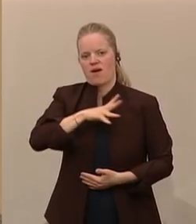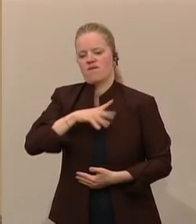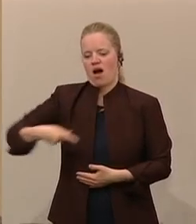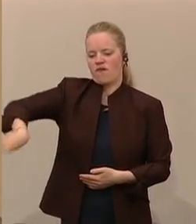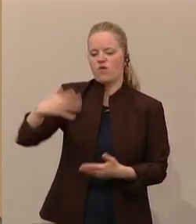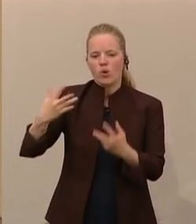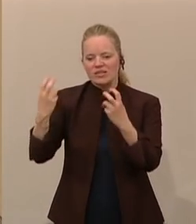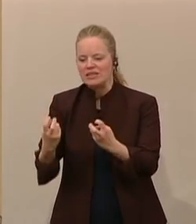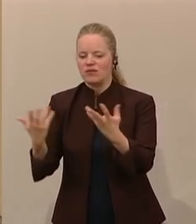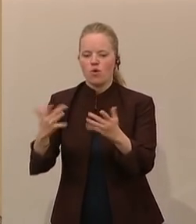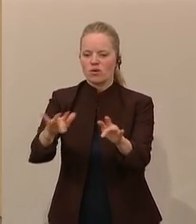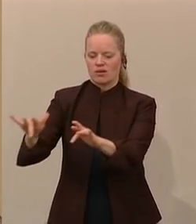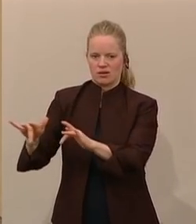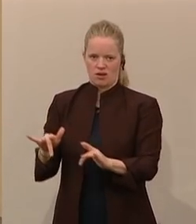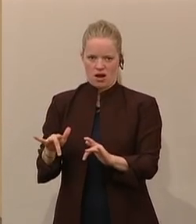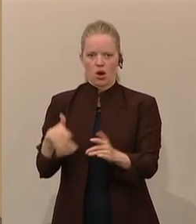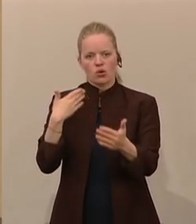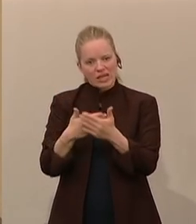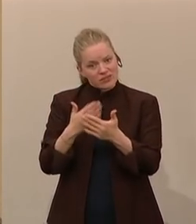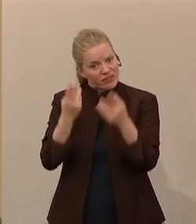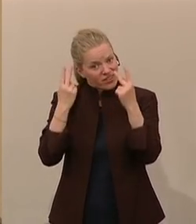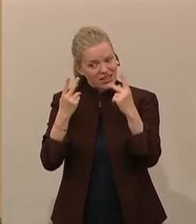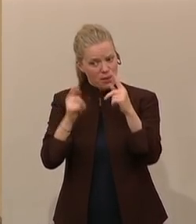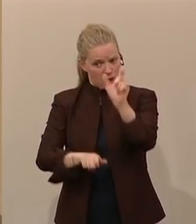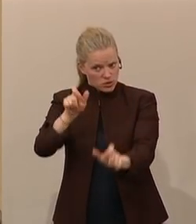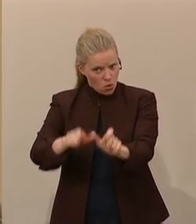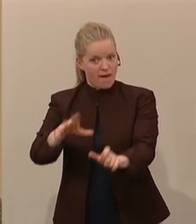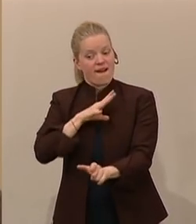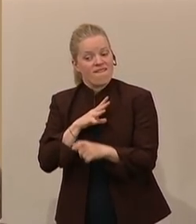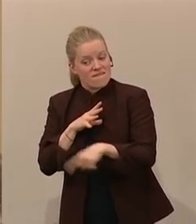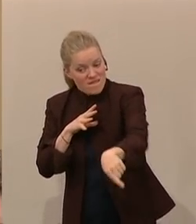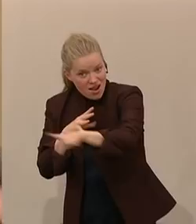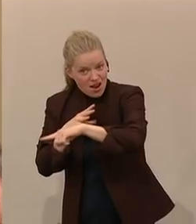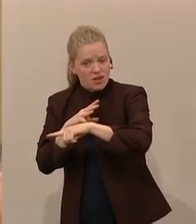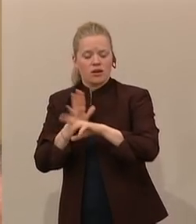deshalb ist es auch gut, dass wir diese Gefährder weiter überwachen.